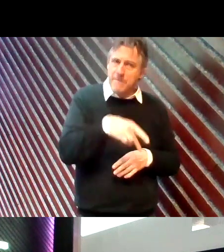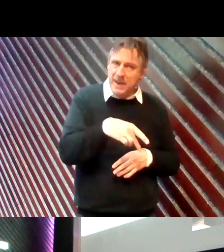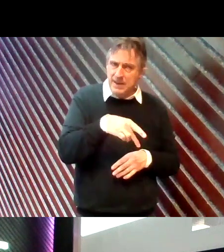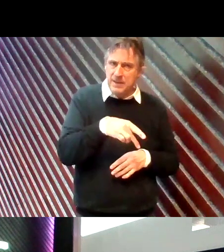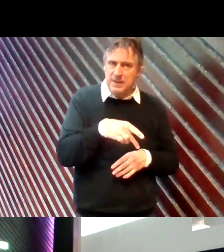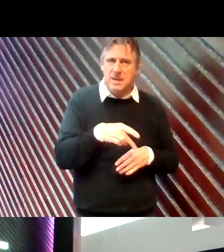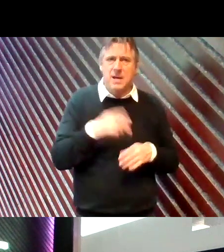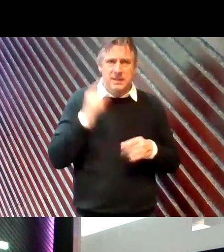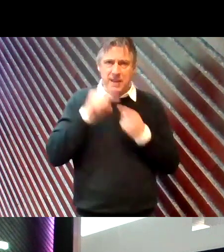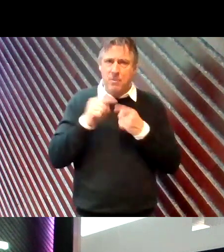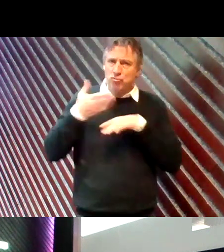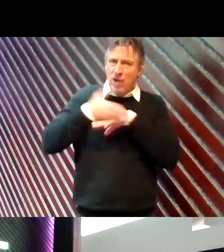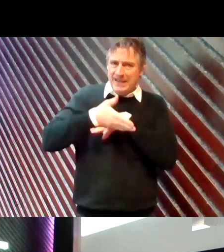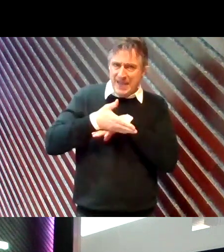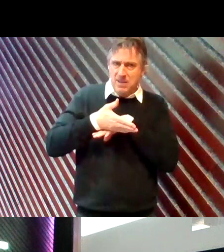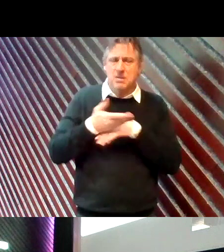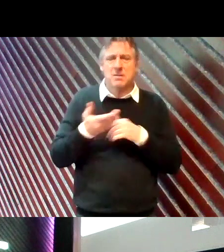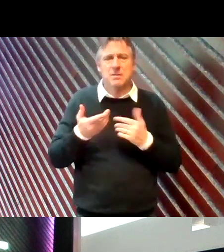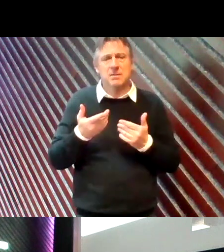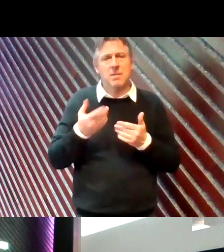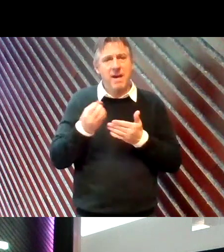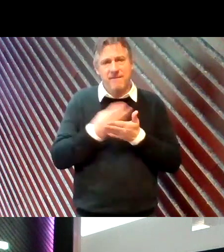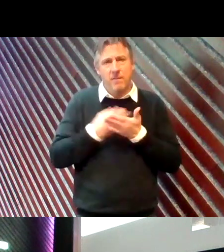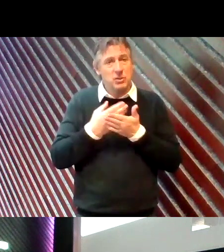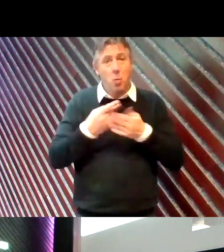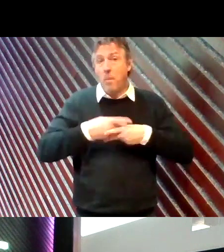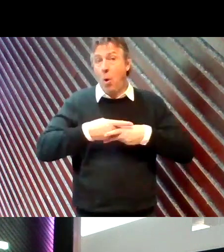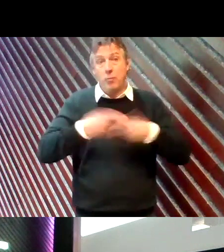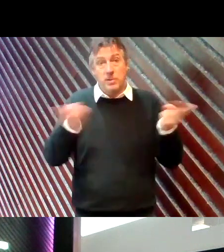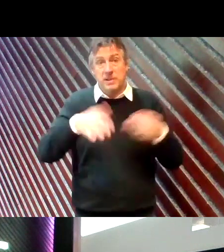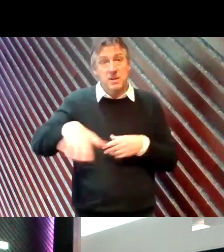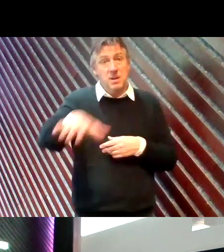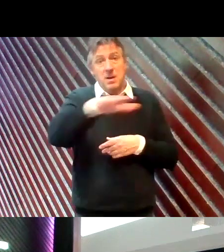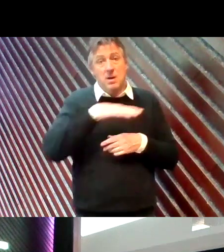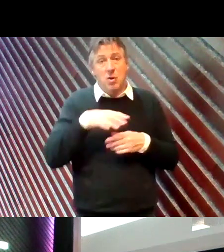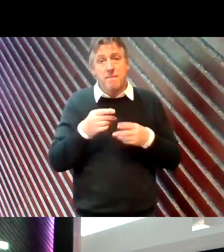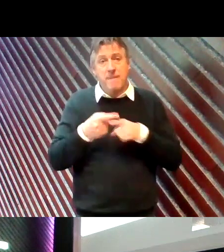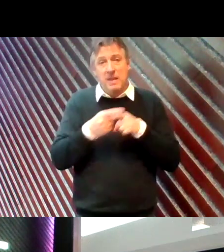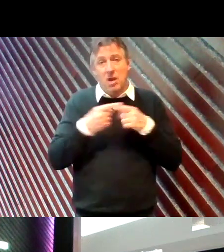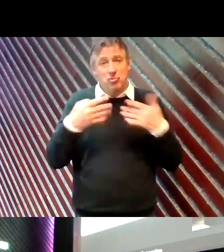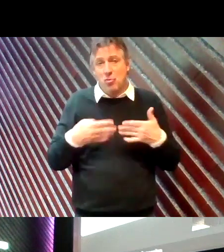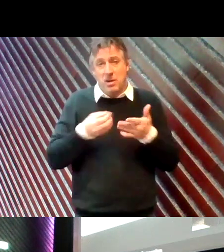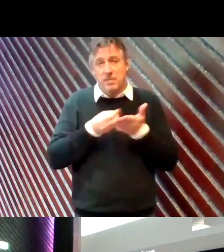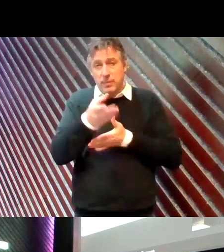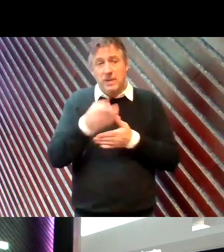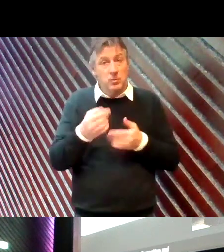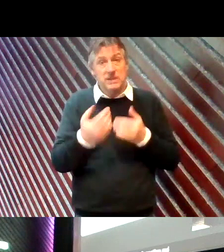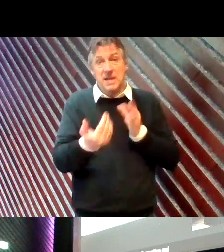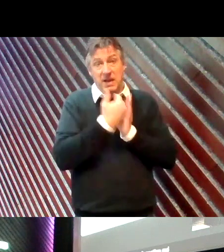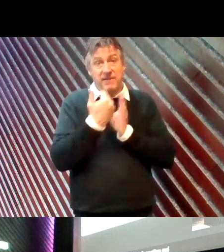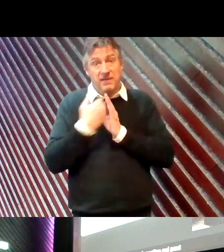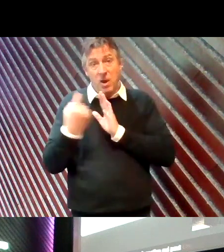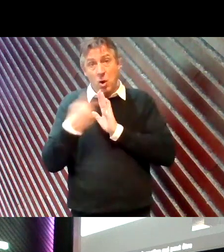sur J'accepte puisque c'est une information qui est partagée par le groupe qui peut être corrigée par tout le monde en temps réel donc c'est